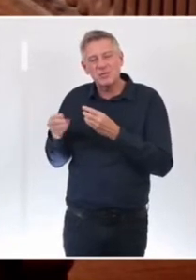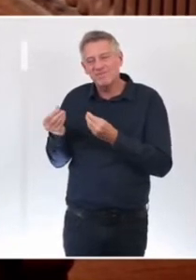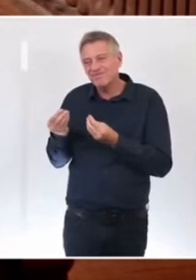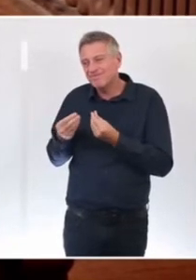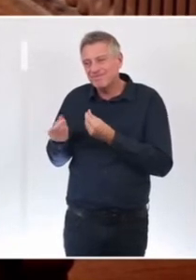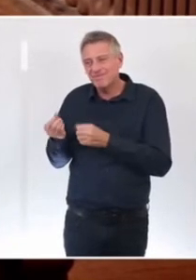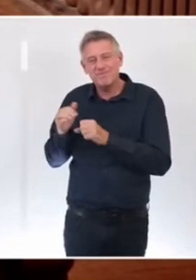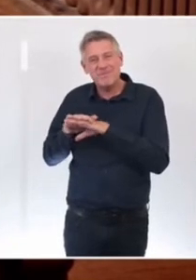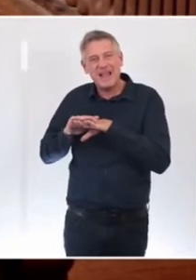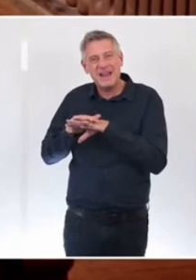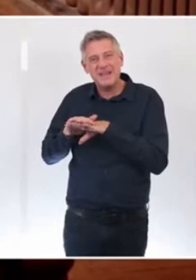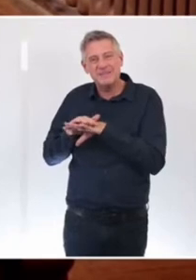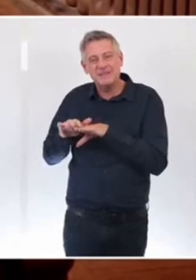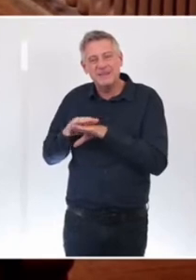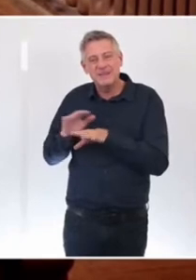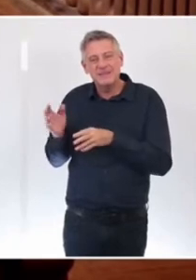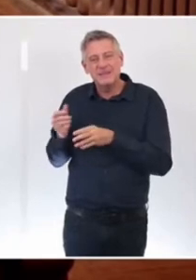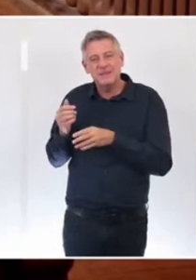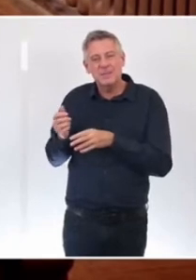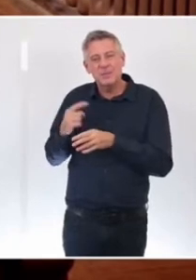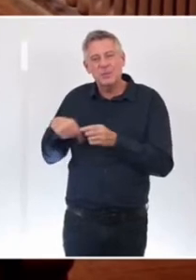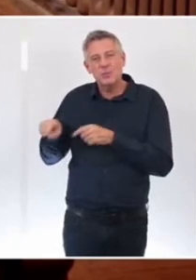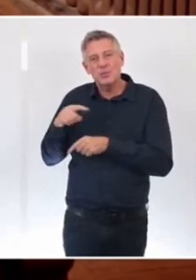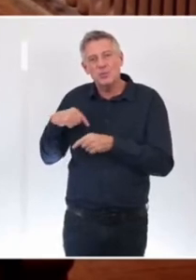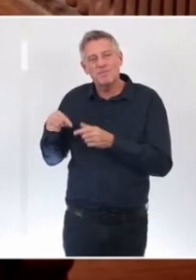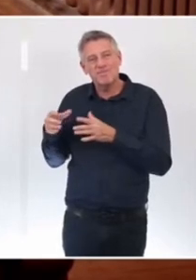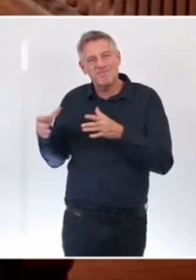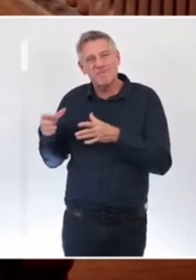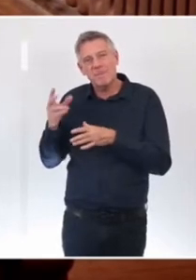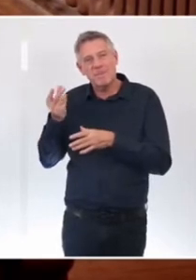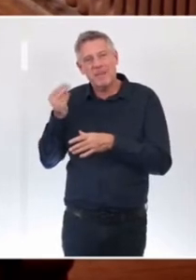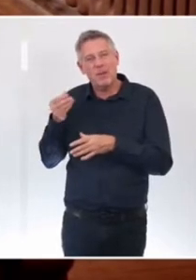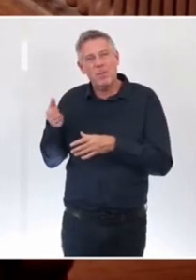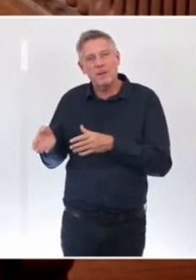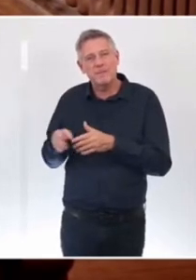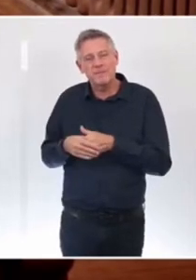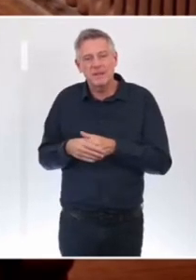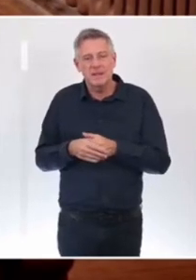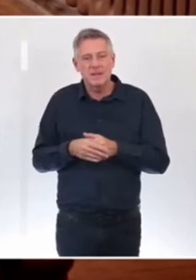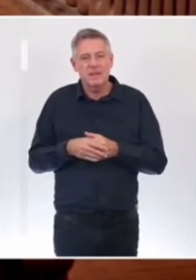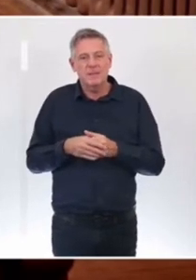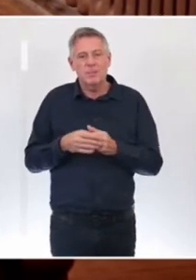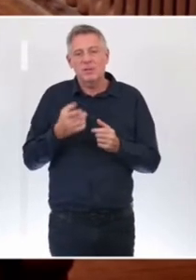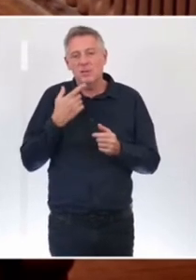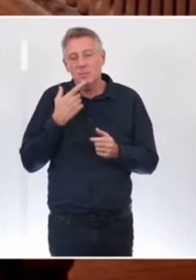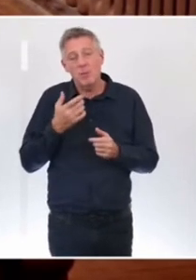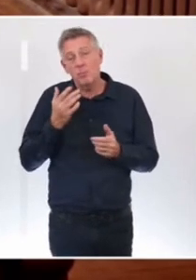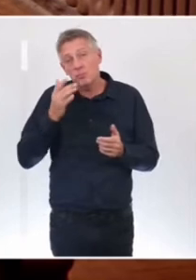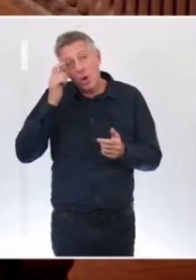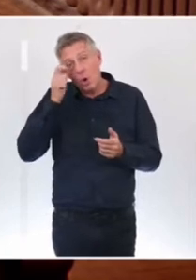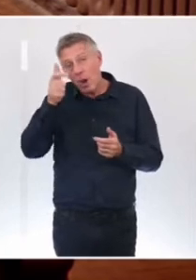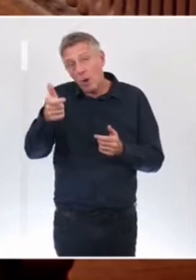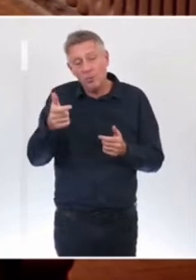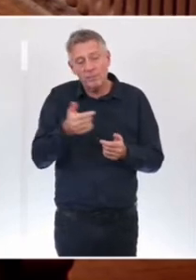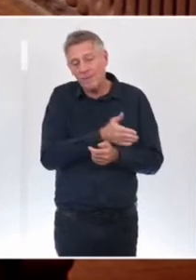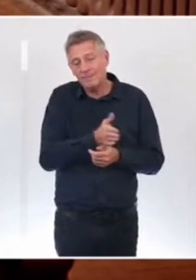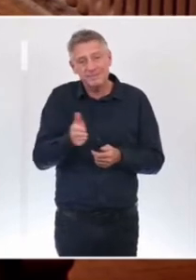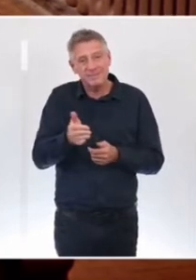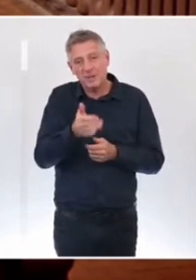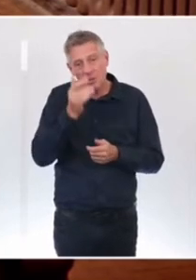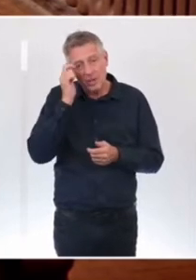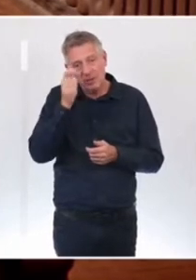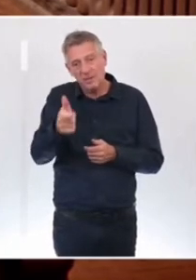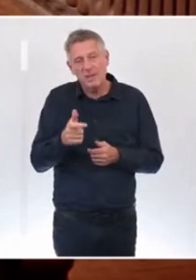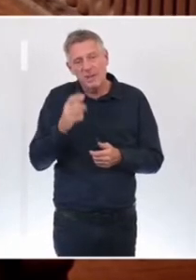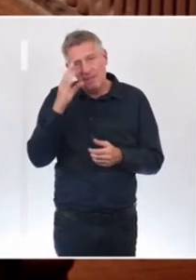exactement saisi par tout le monde dans vos rangs. Donc moi, ce que je souhaiterais, c'est avoir un peu de cohérence et je